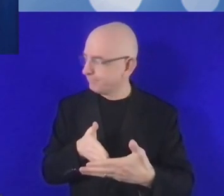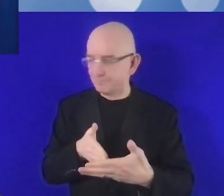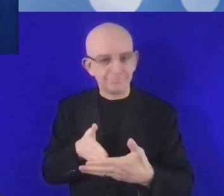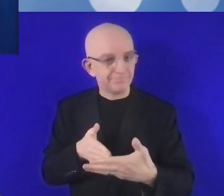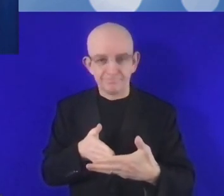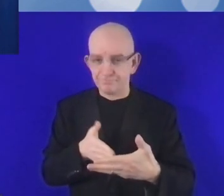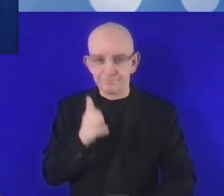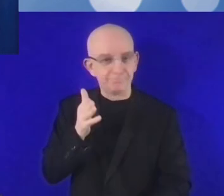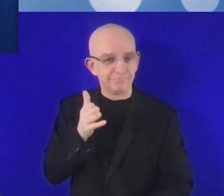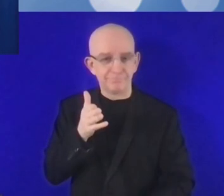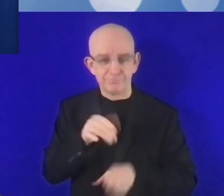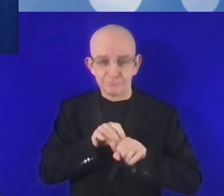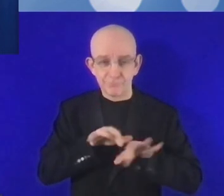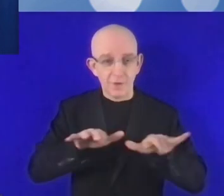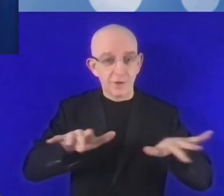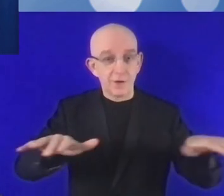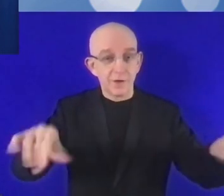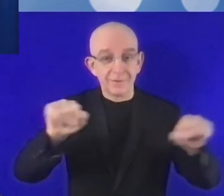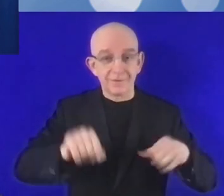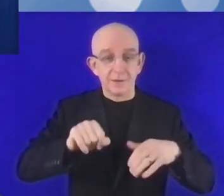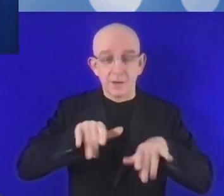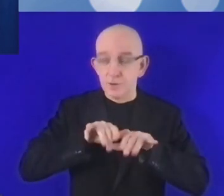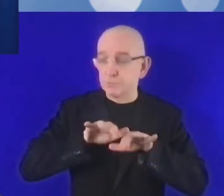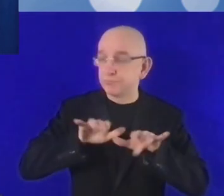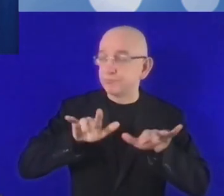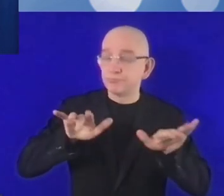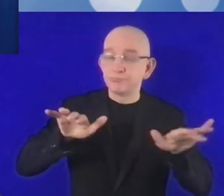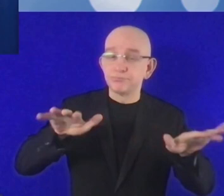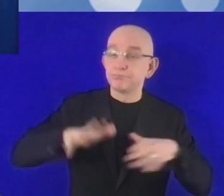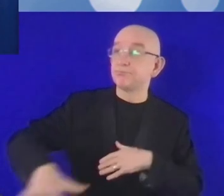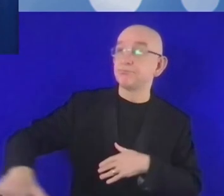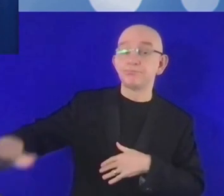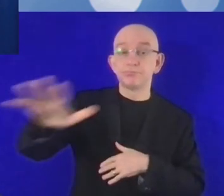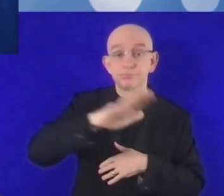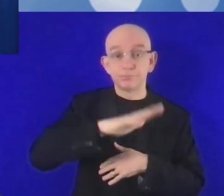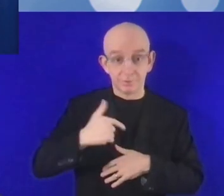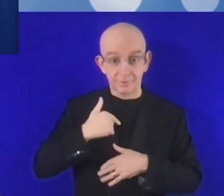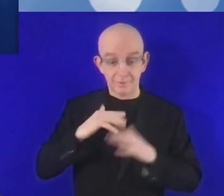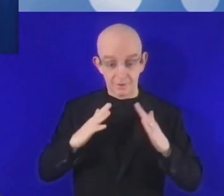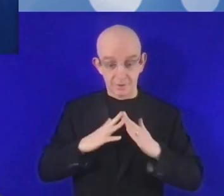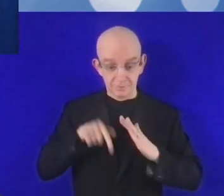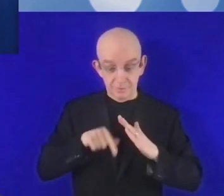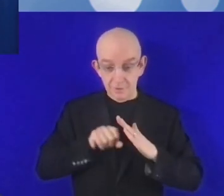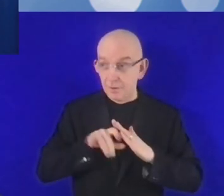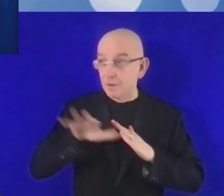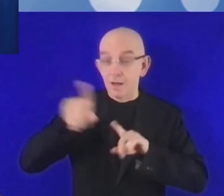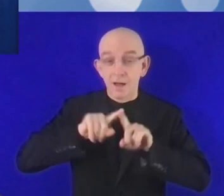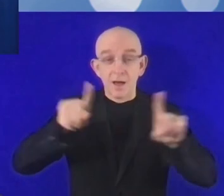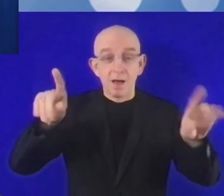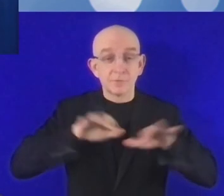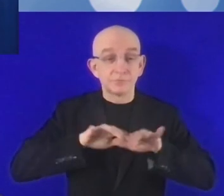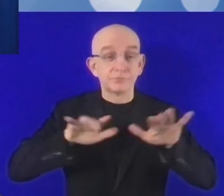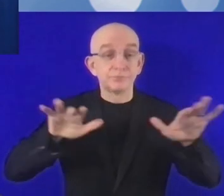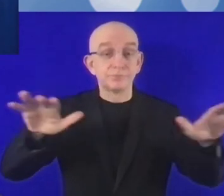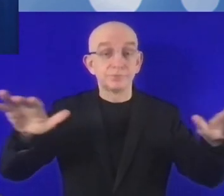我们并不想占领外空，我们只想把我们的生活的边境扩大到外空。那现